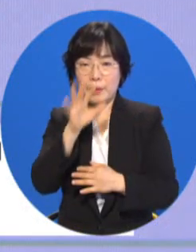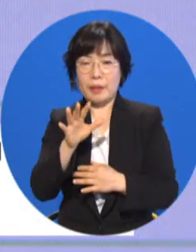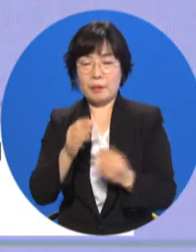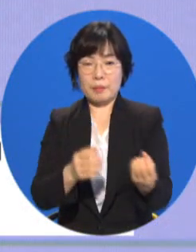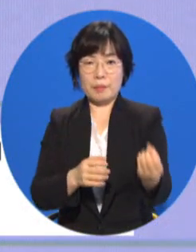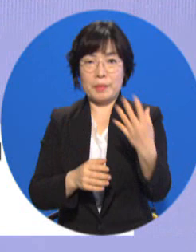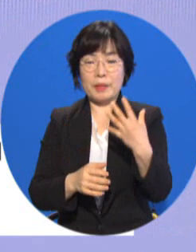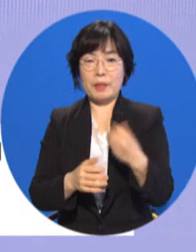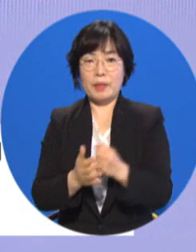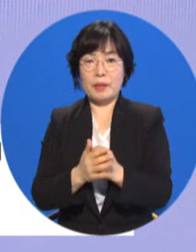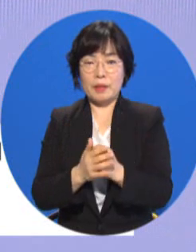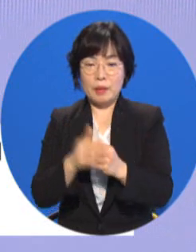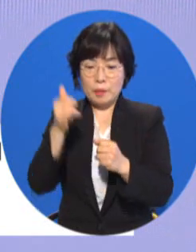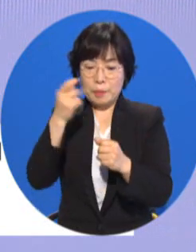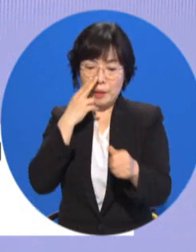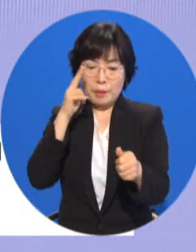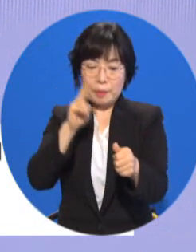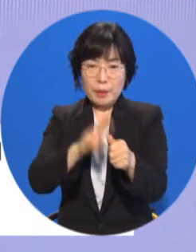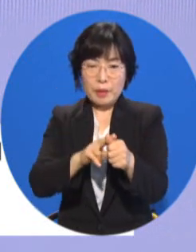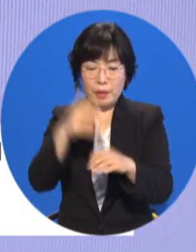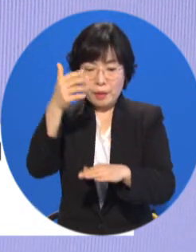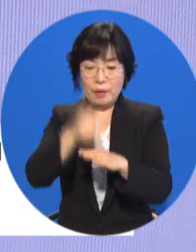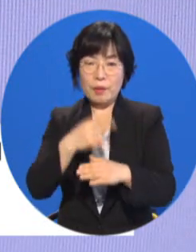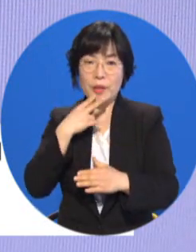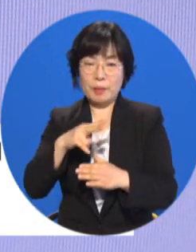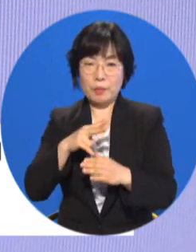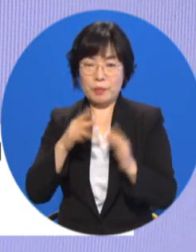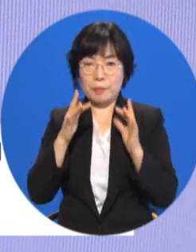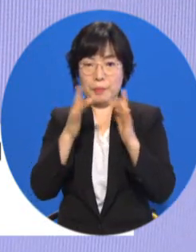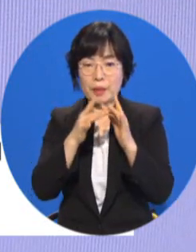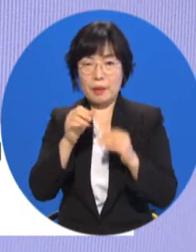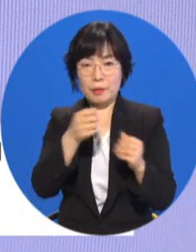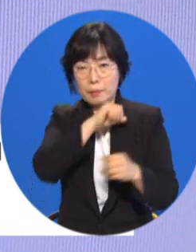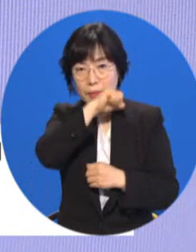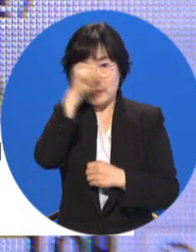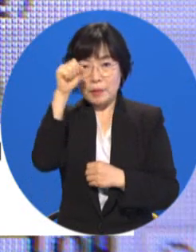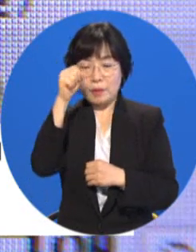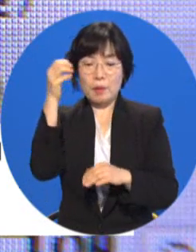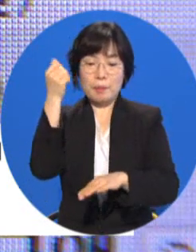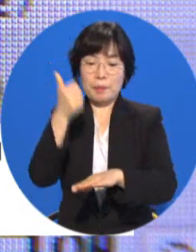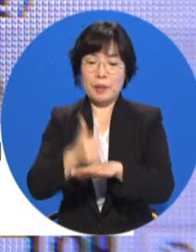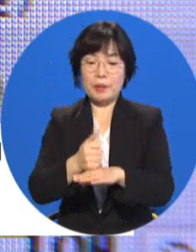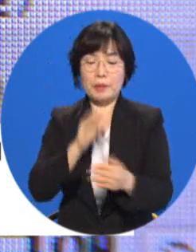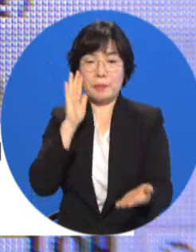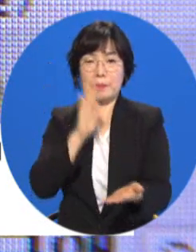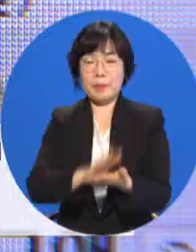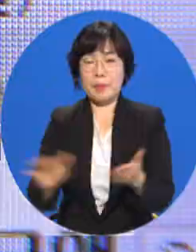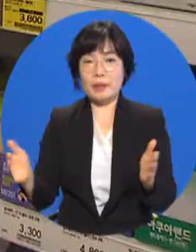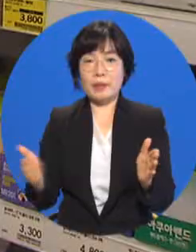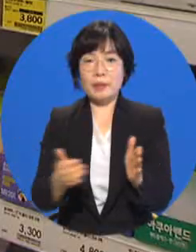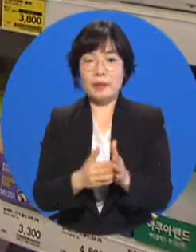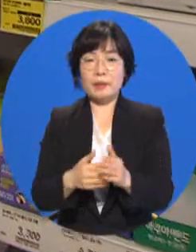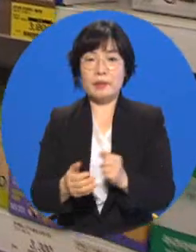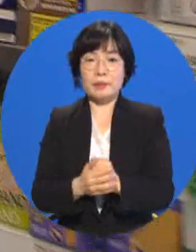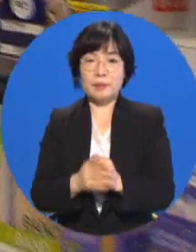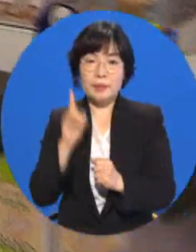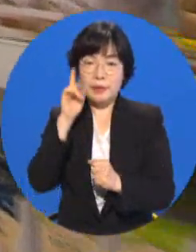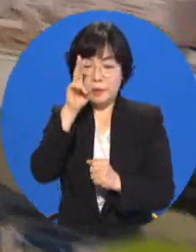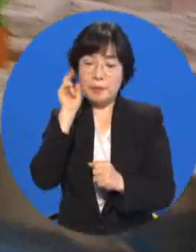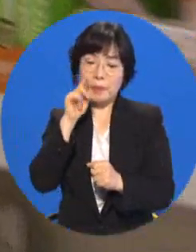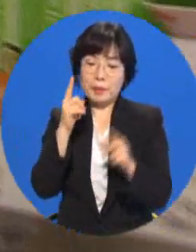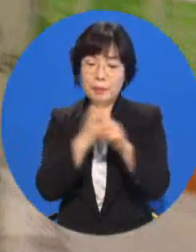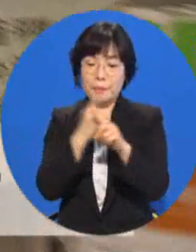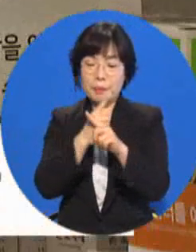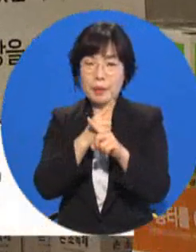뜹니다. 수차례 새로 고침을 하자 2분 만에 접속할 수 있었지만 이미 품절된 후였습니다. 매일 오후 3시가